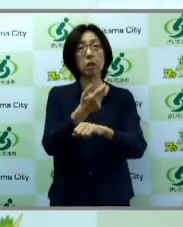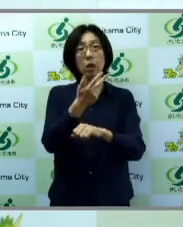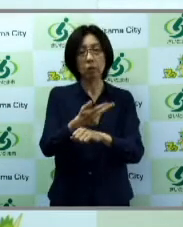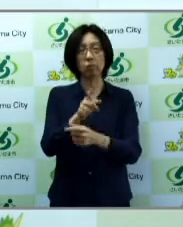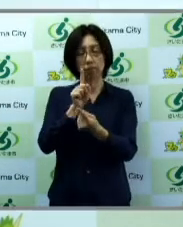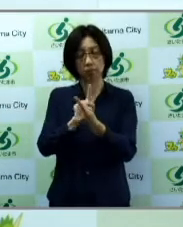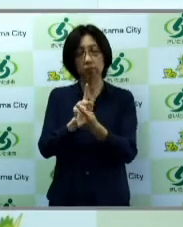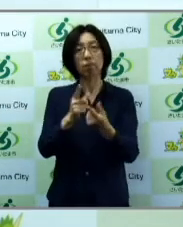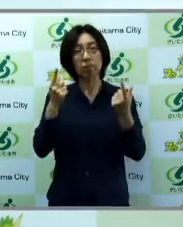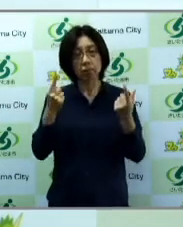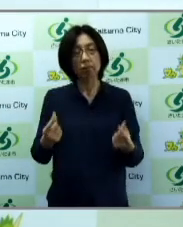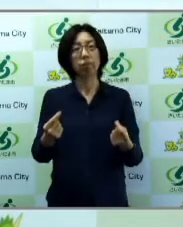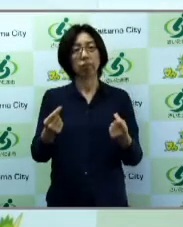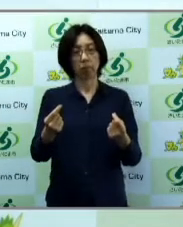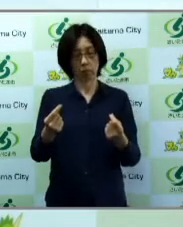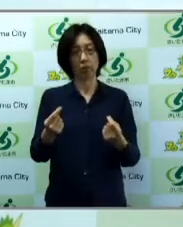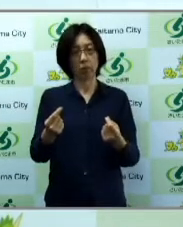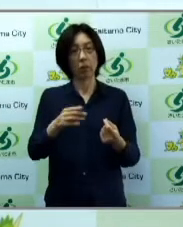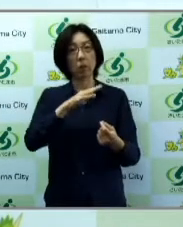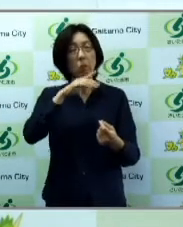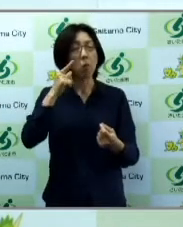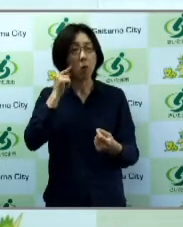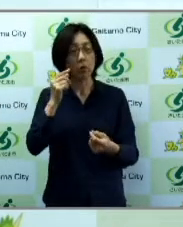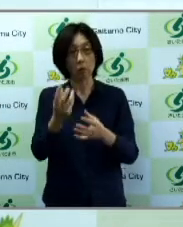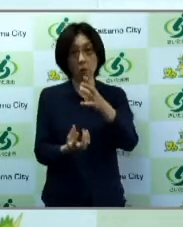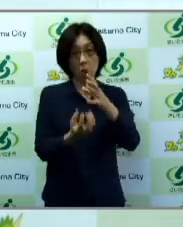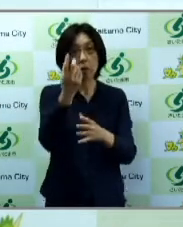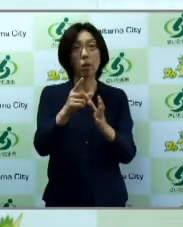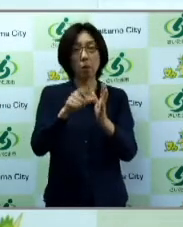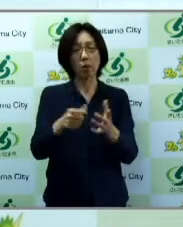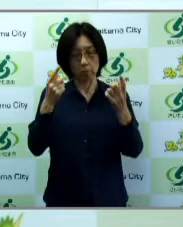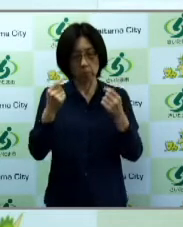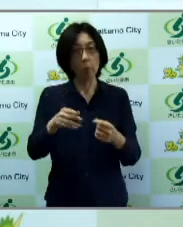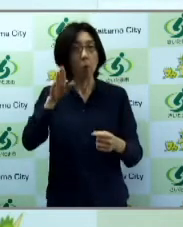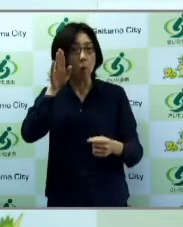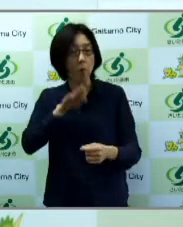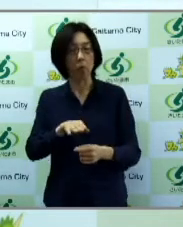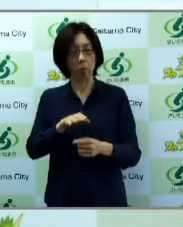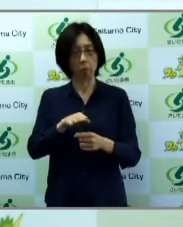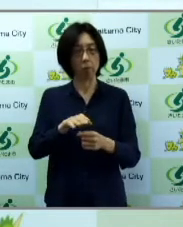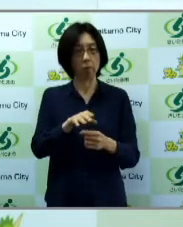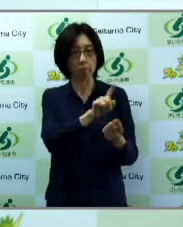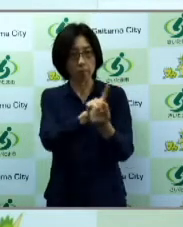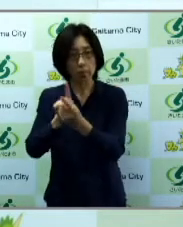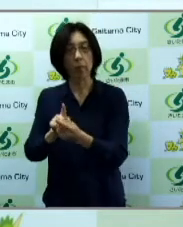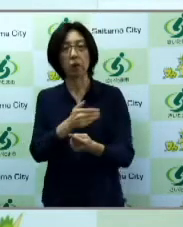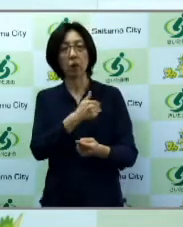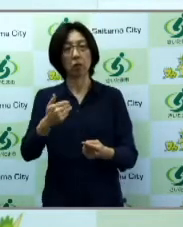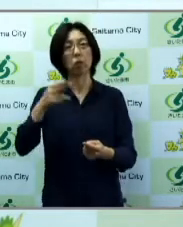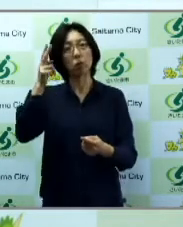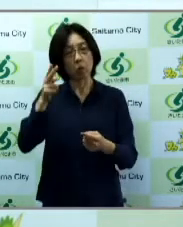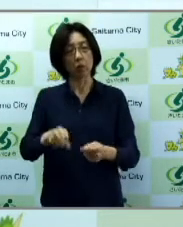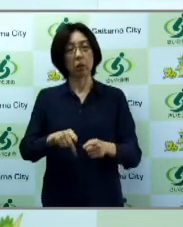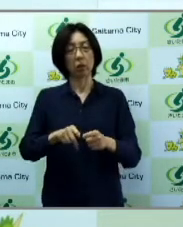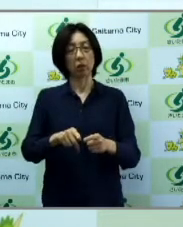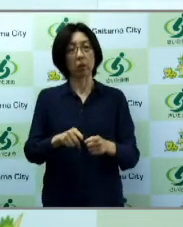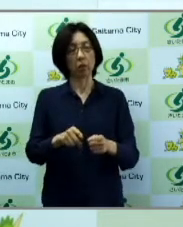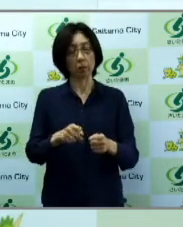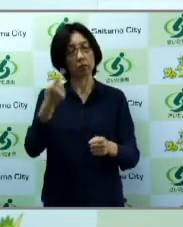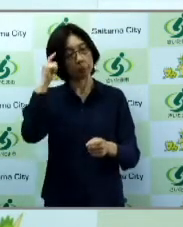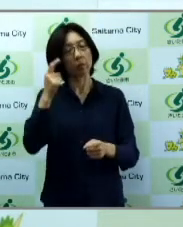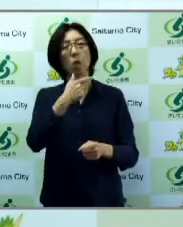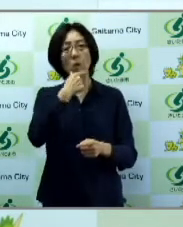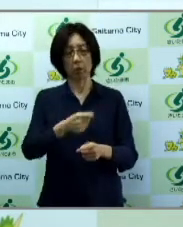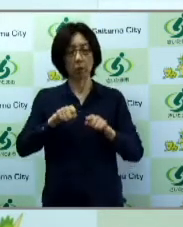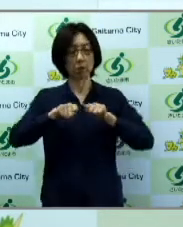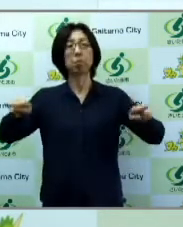実に実行ができるよう改めて指示をしたところでございます。また災害時の迅速な避難の実施に